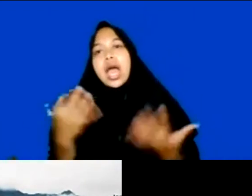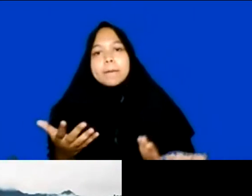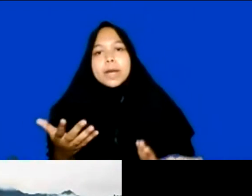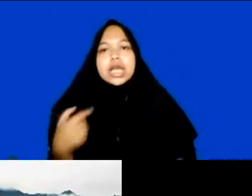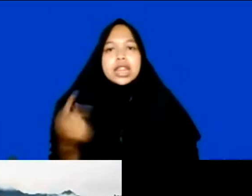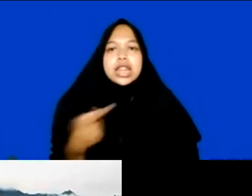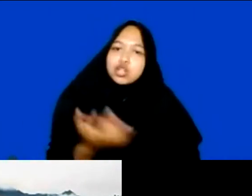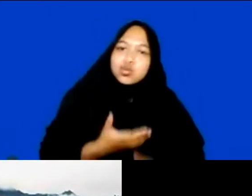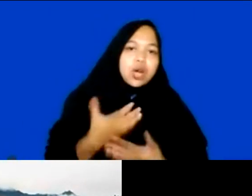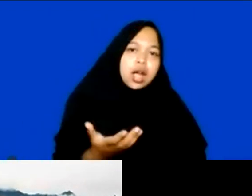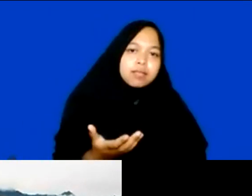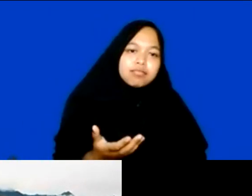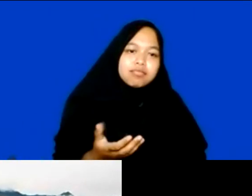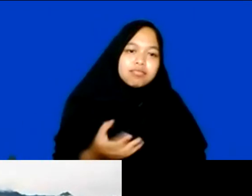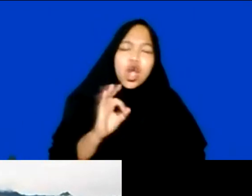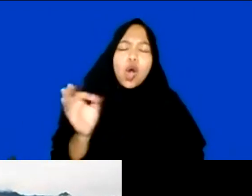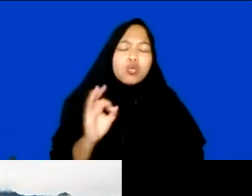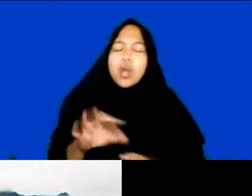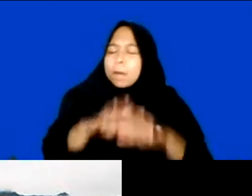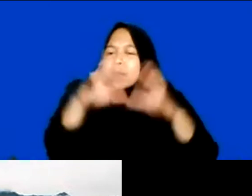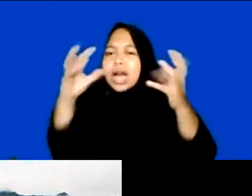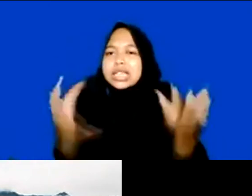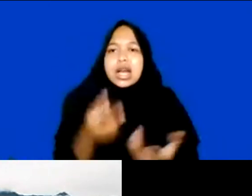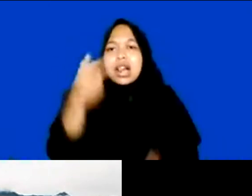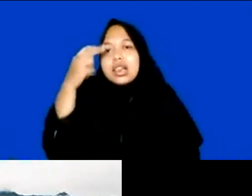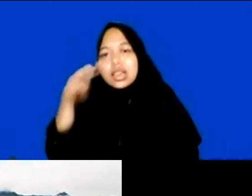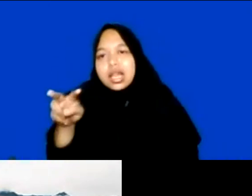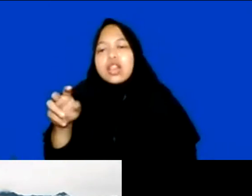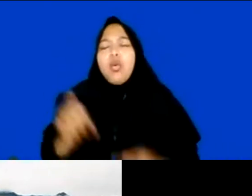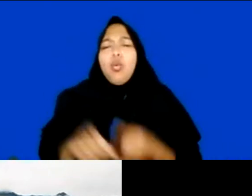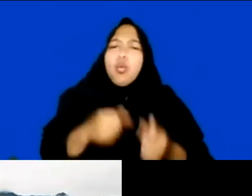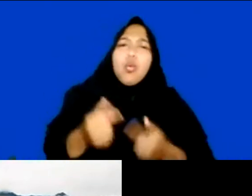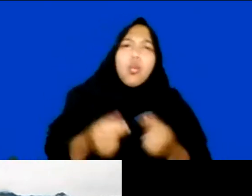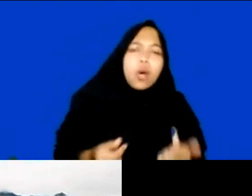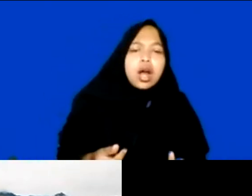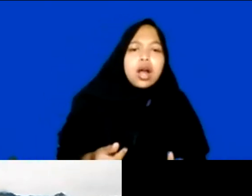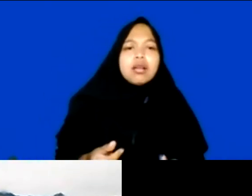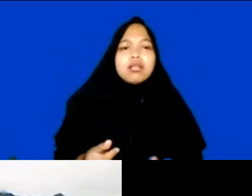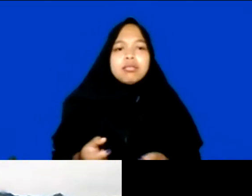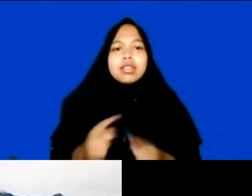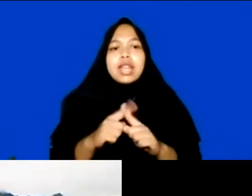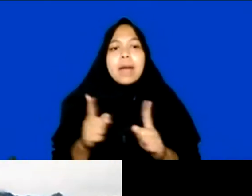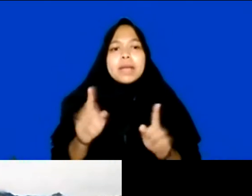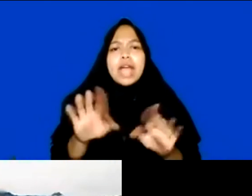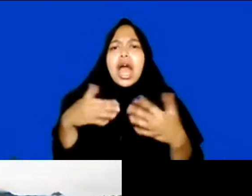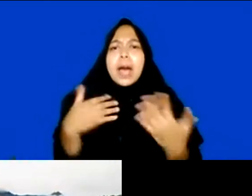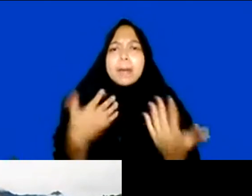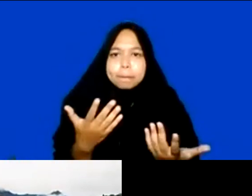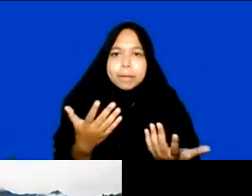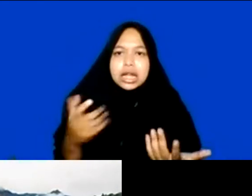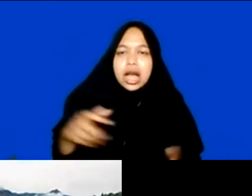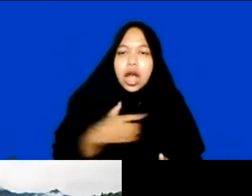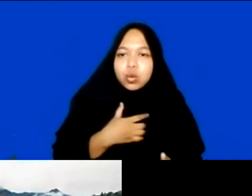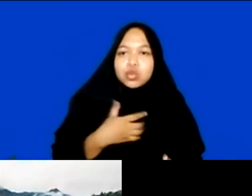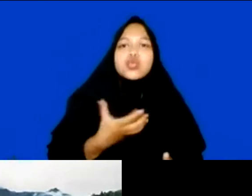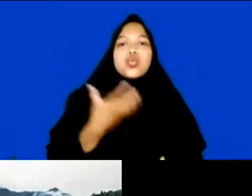kita nggak usah terlalu banyak melihat peluang segala macam apa tapi lebih apa sih yang aku suka gitu kan